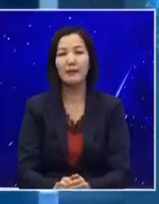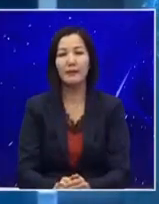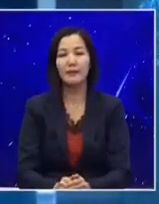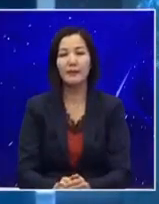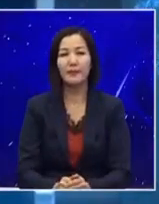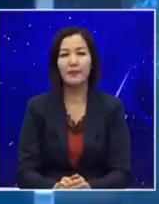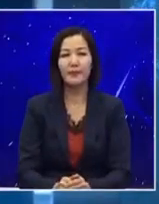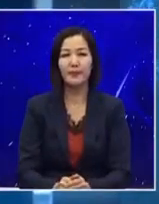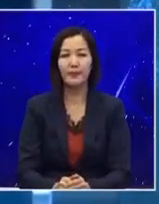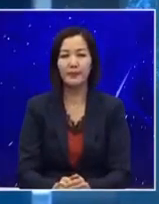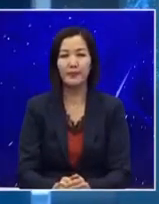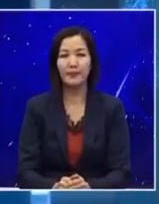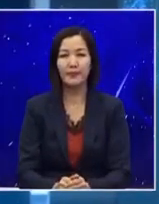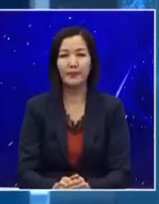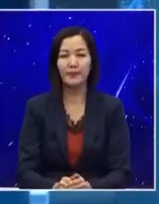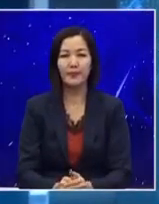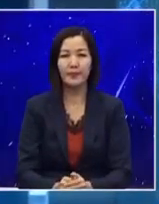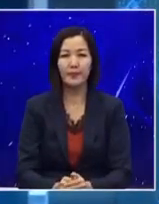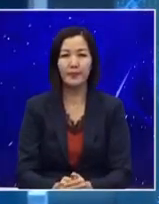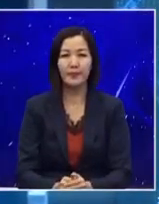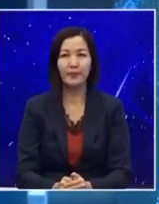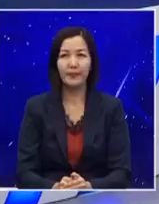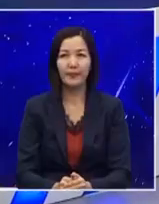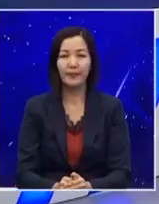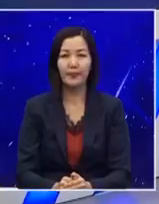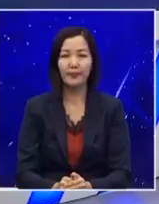Жарқын Нұрланұлы, Абылай Құттықбай, Жетісу телеарнасы.